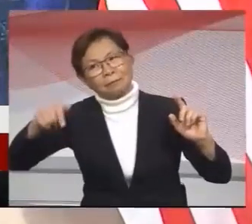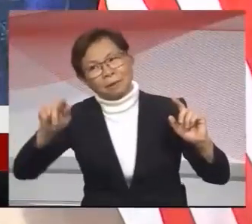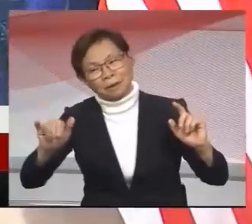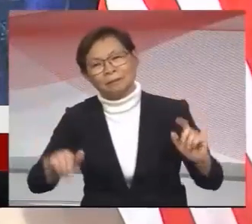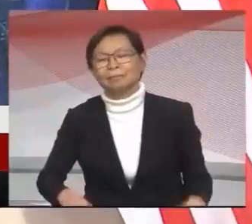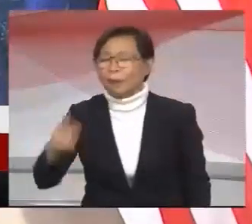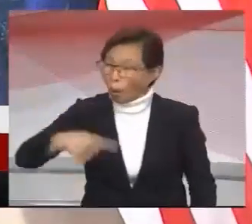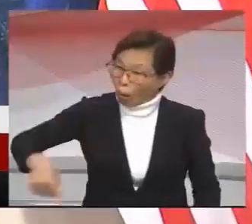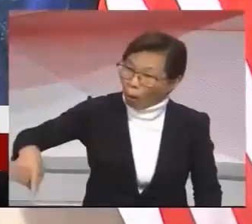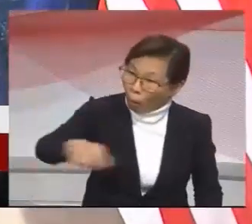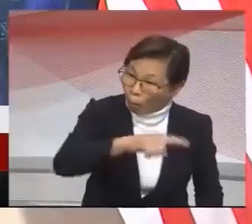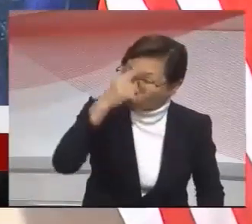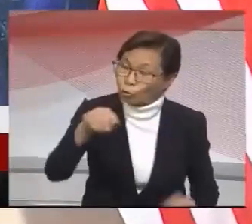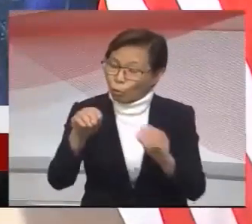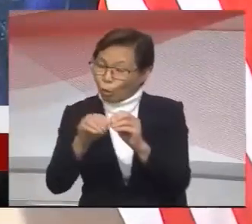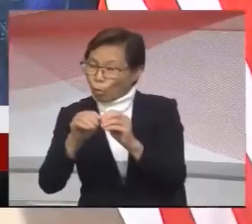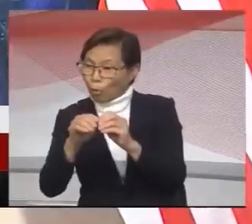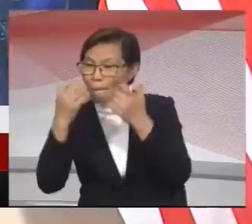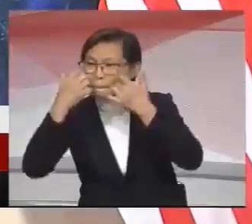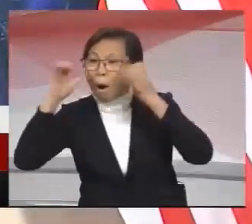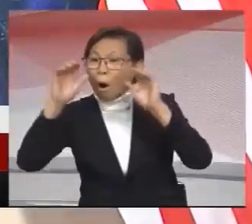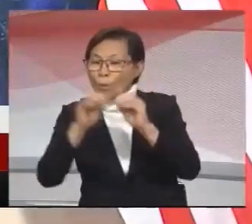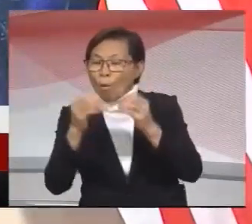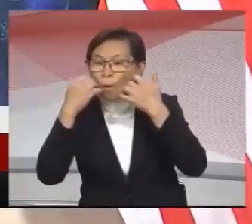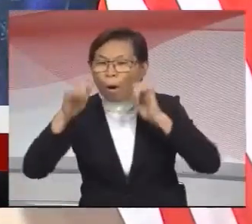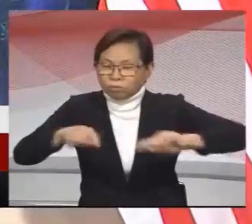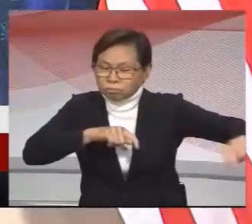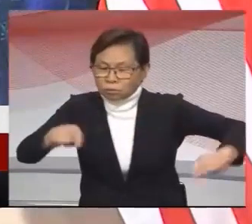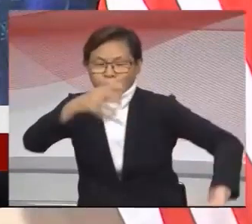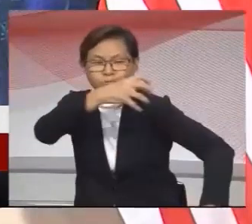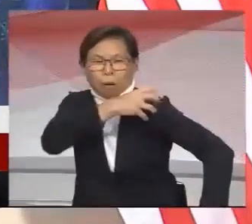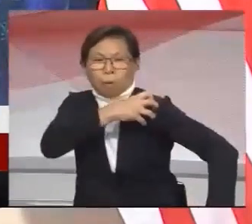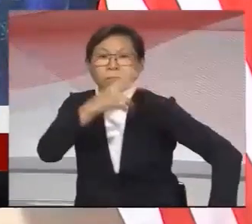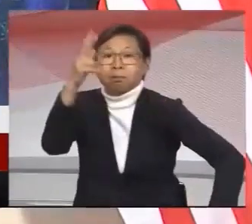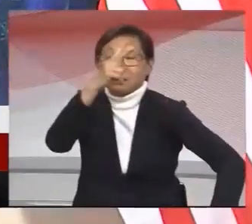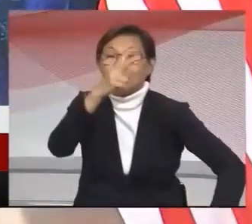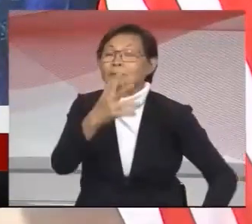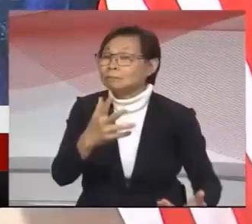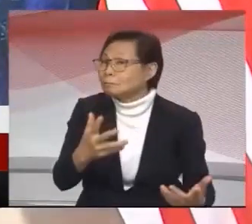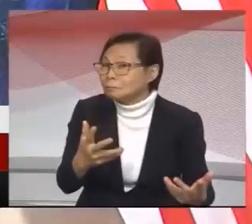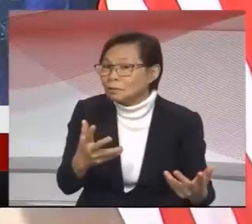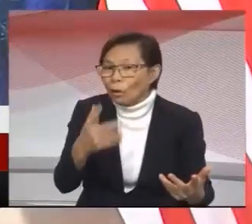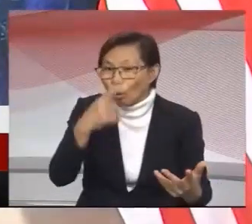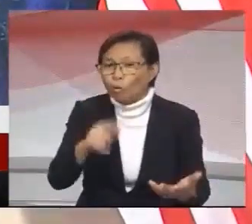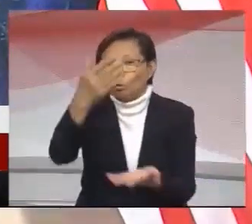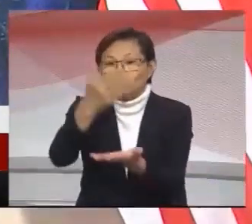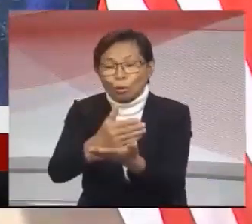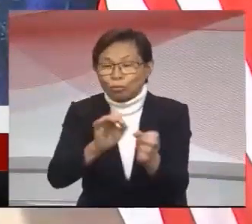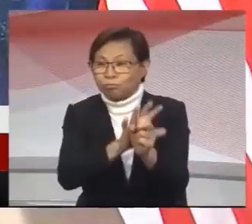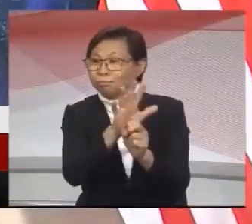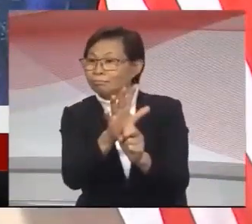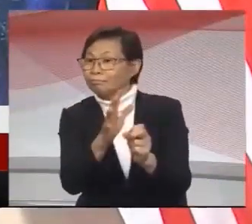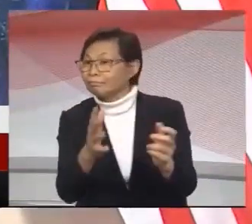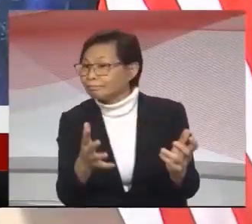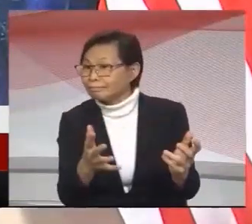S.Sos clean untuk meningkatkan lagi kaian tindakan penguatkuasaan kerajaan dalam nak memerangi komik